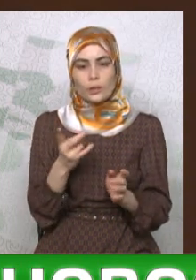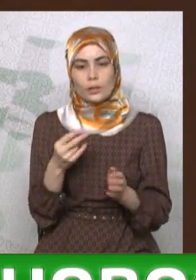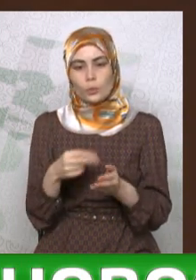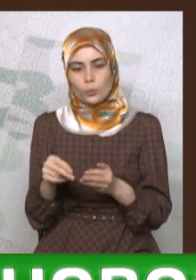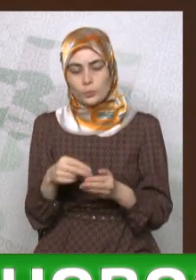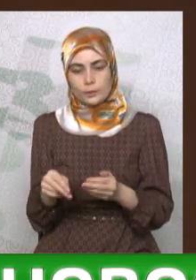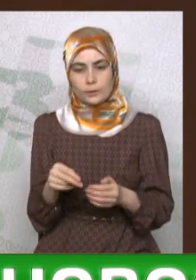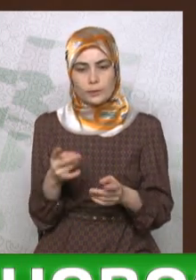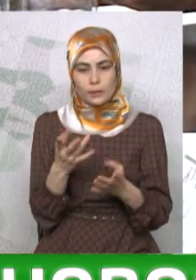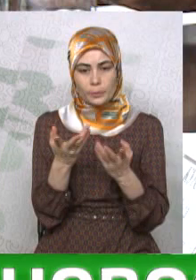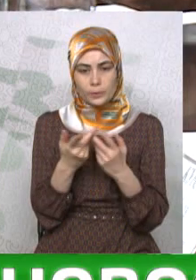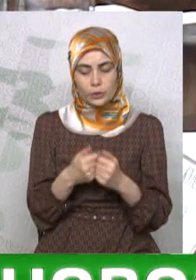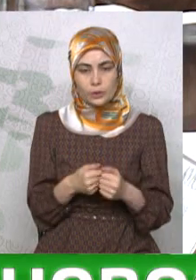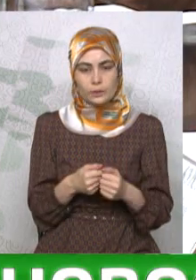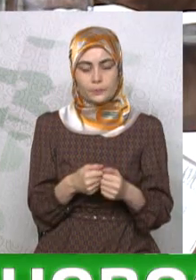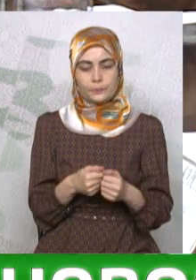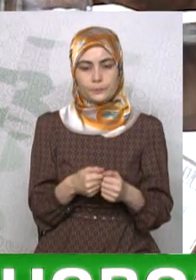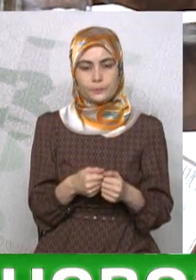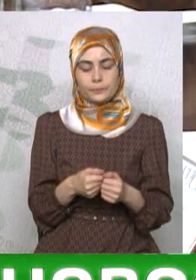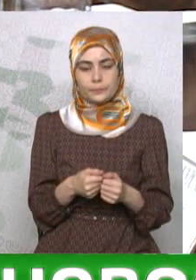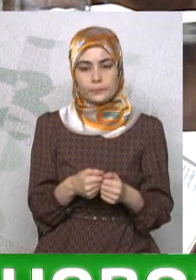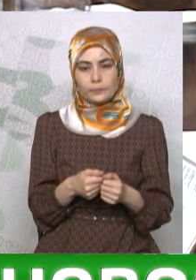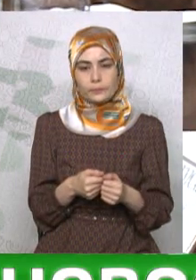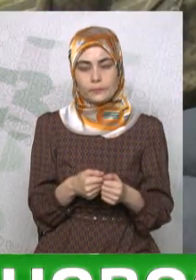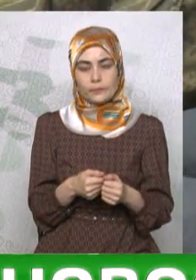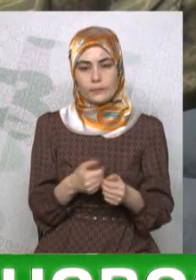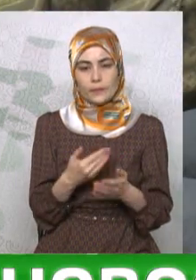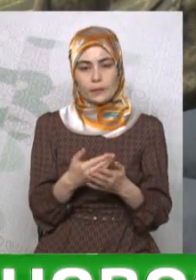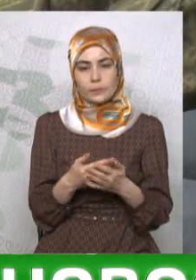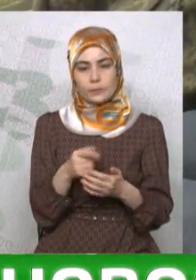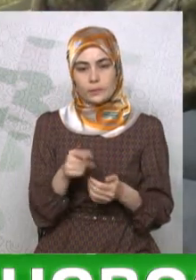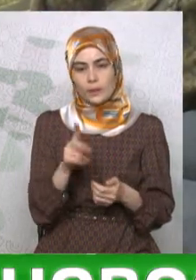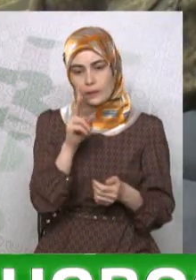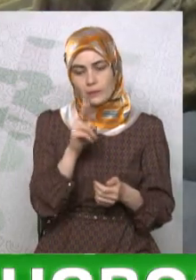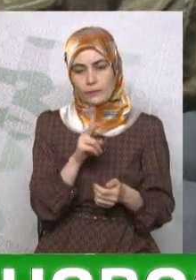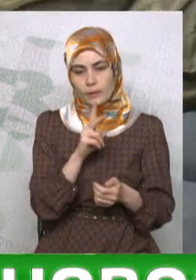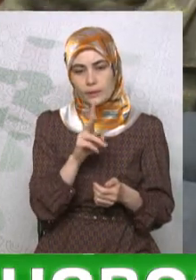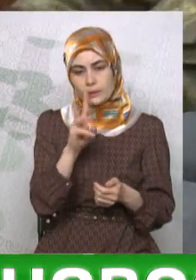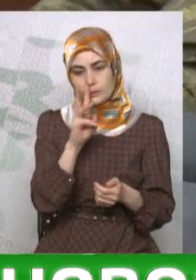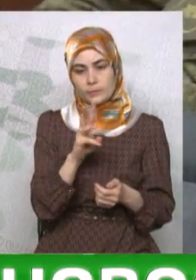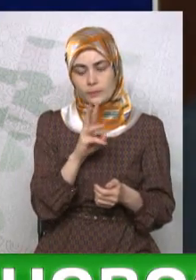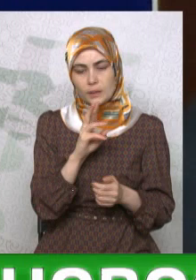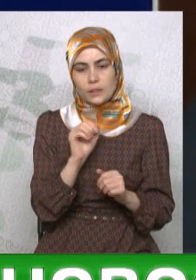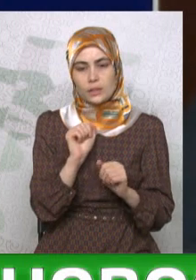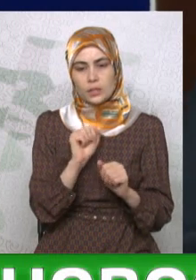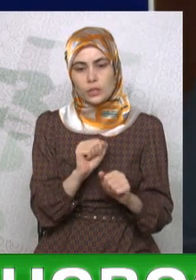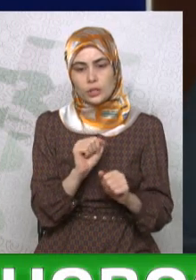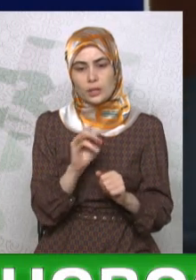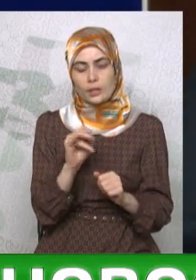это посчитали. Понятное дело, что в течение там 2-3 месяцев защиту на все насосные, которые